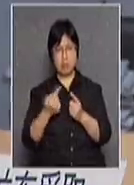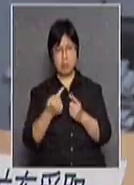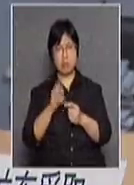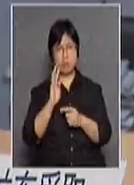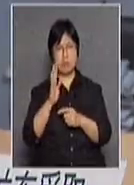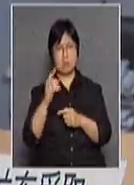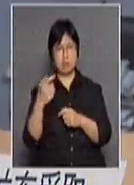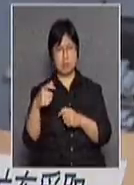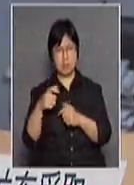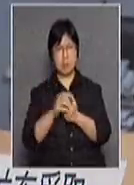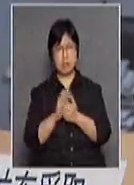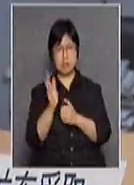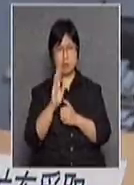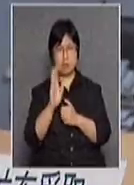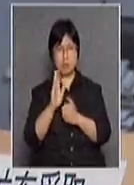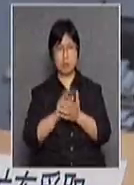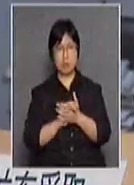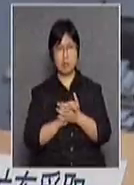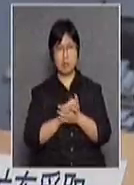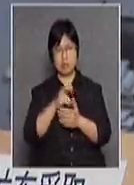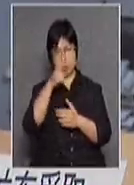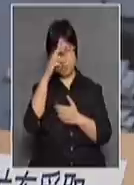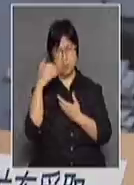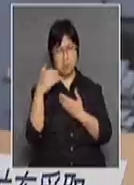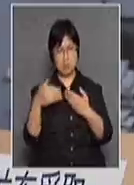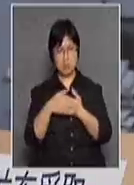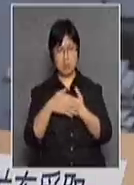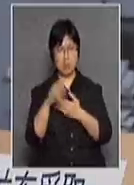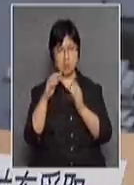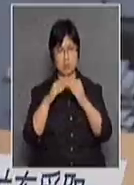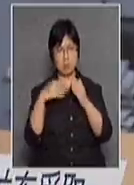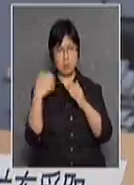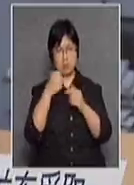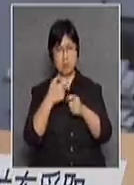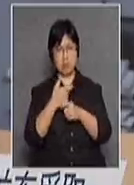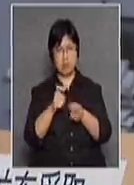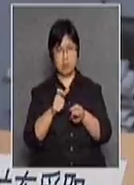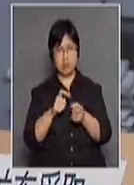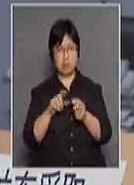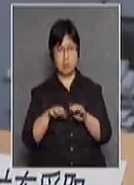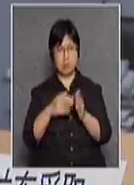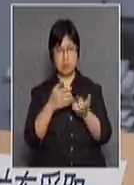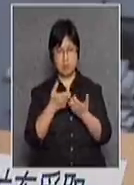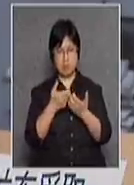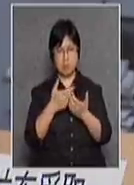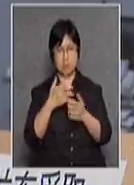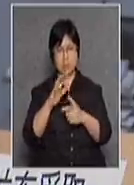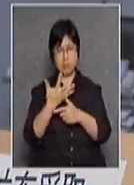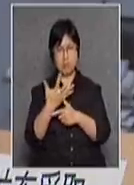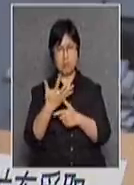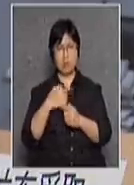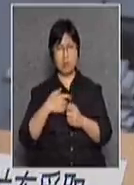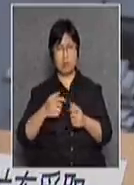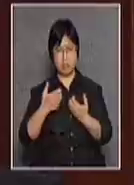141,400元，大約相當於運輸及房屋局局長薪金起點的5個月的預算開